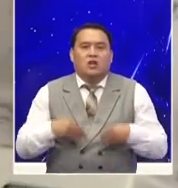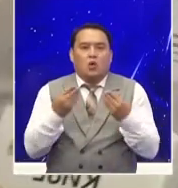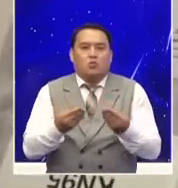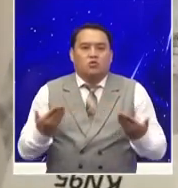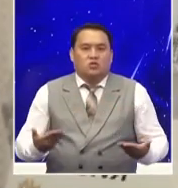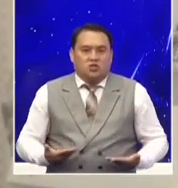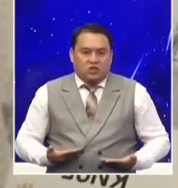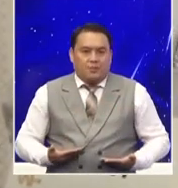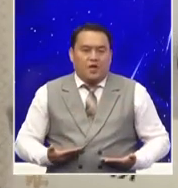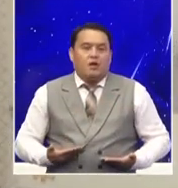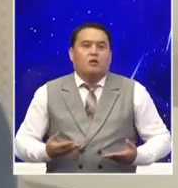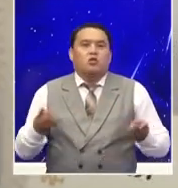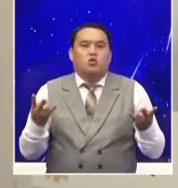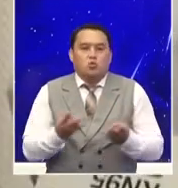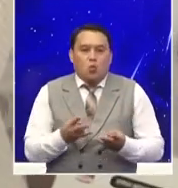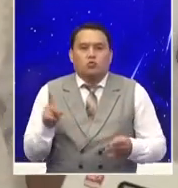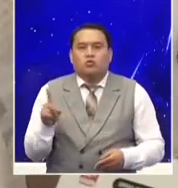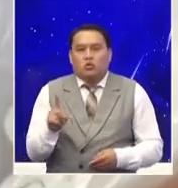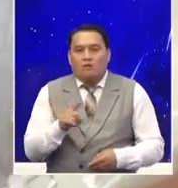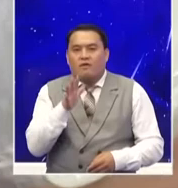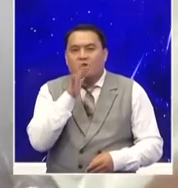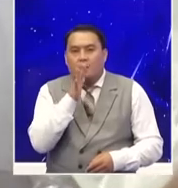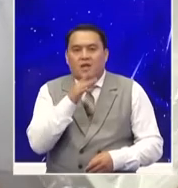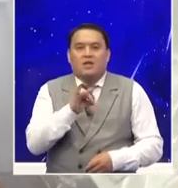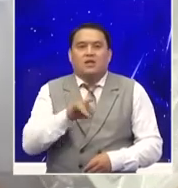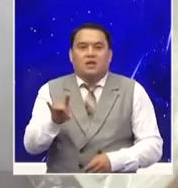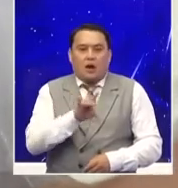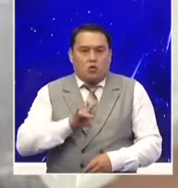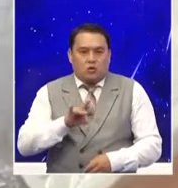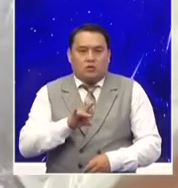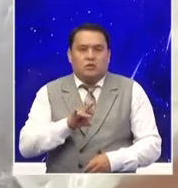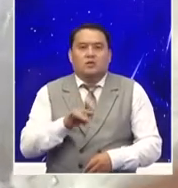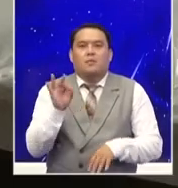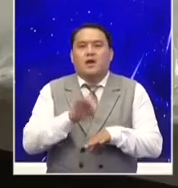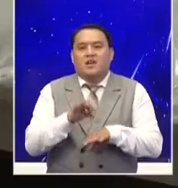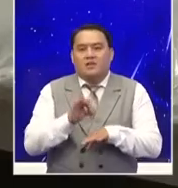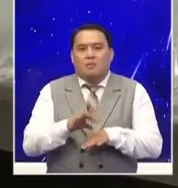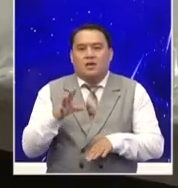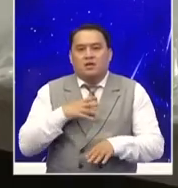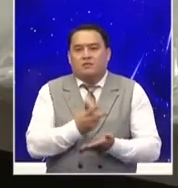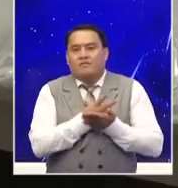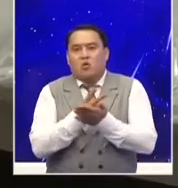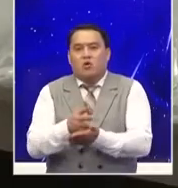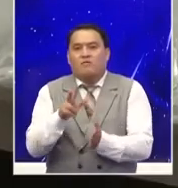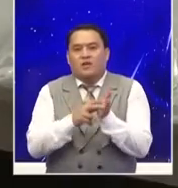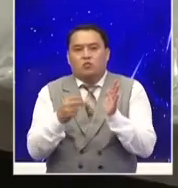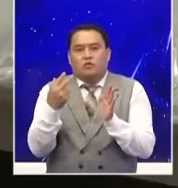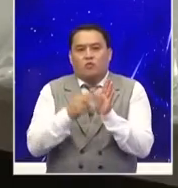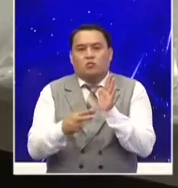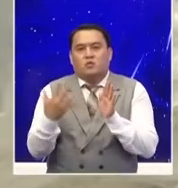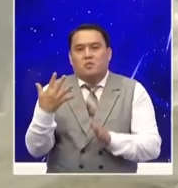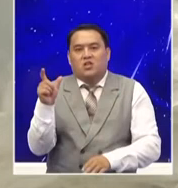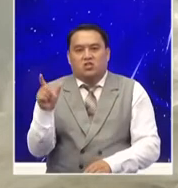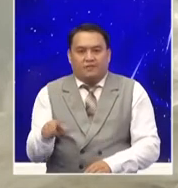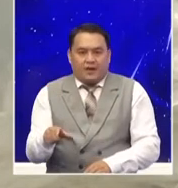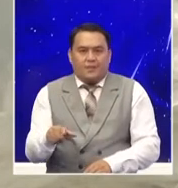благодарностью врачи. Необходимо отметить, что за время пандемии в Илийском районе с диагнозом пневмония были госпитализированы